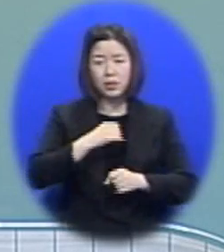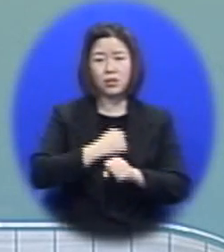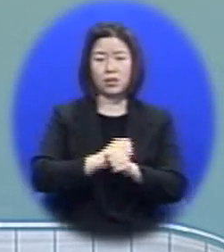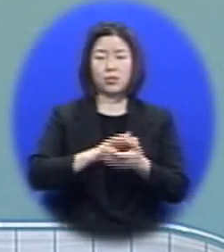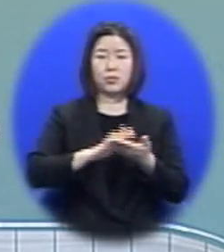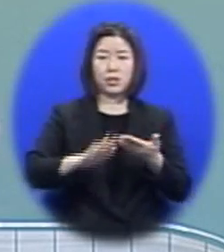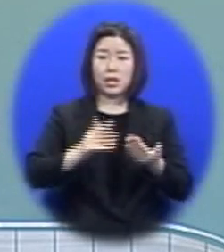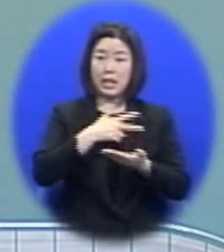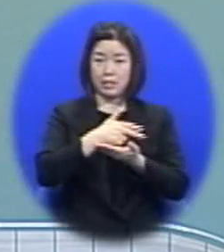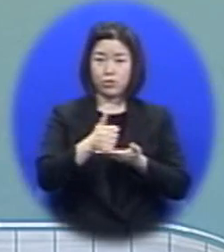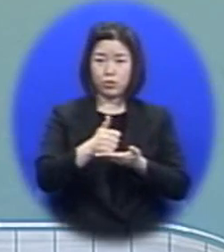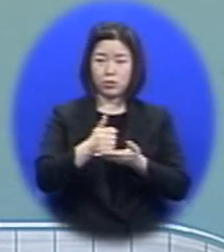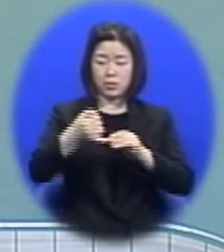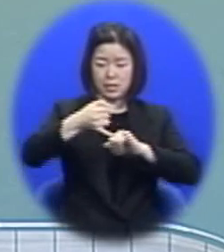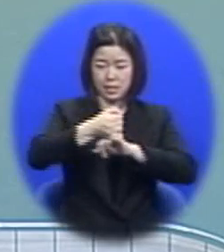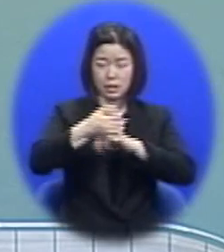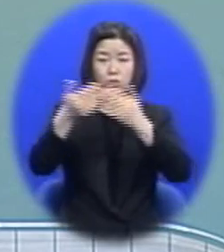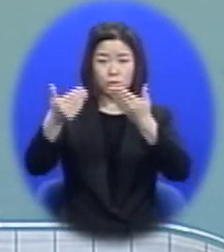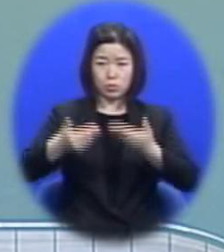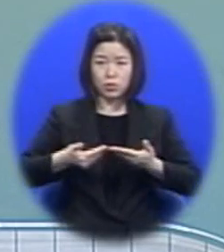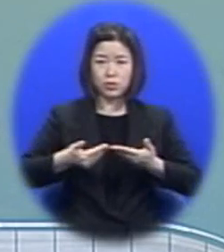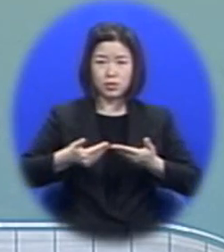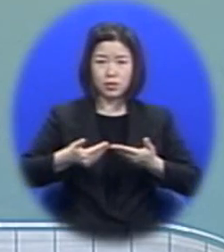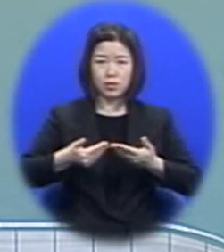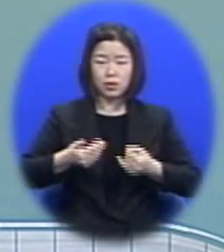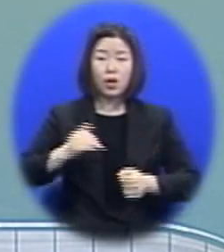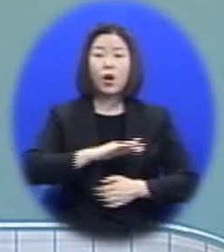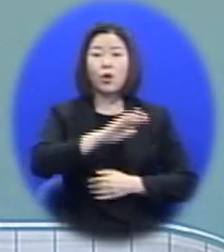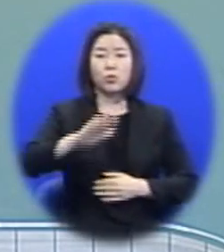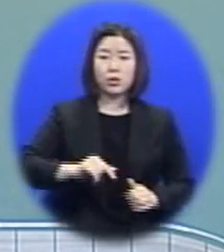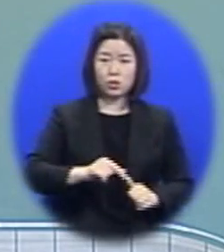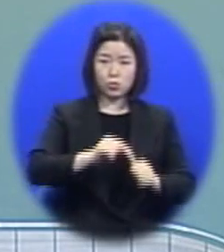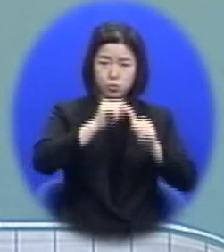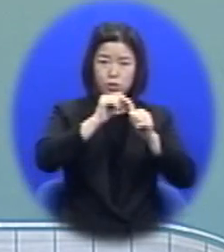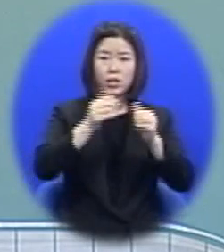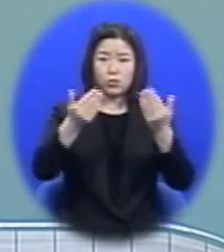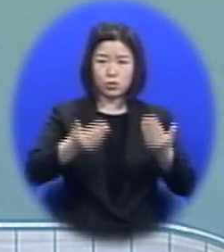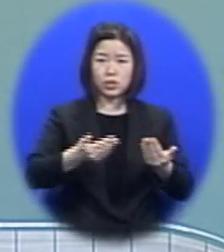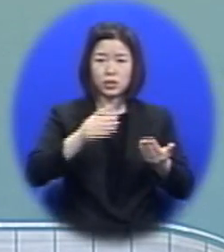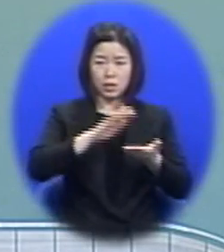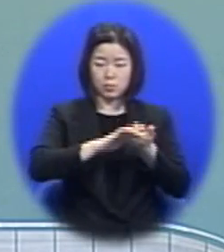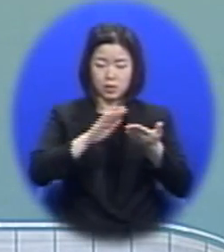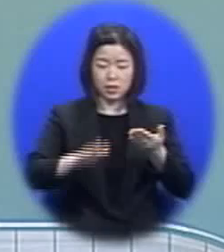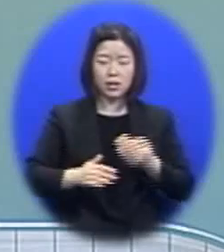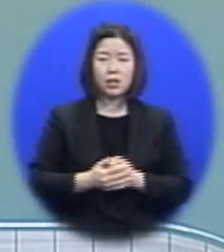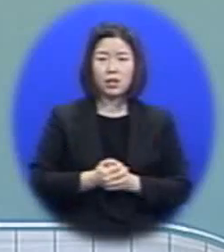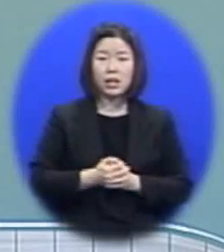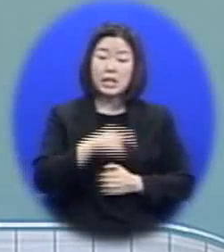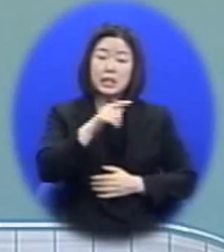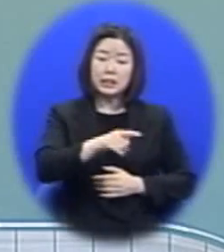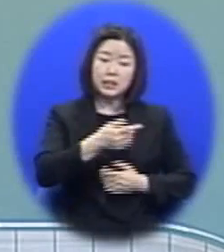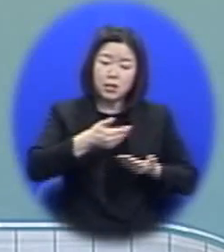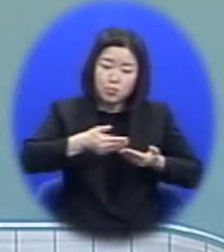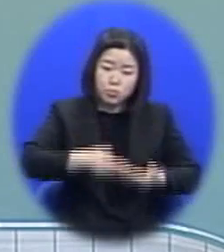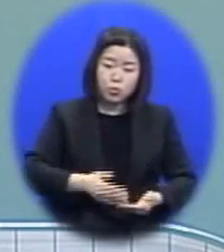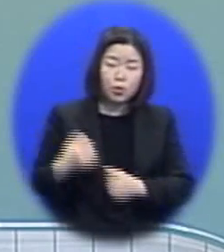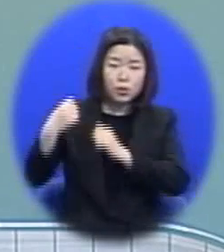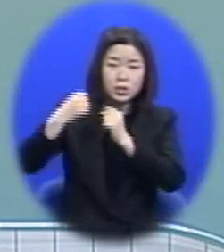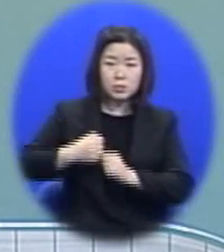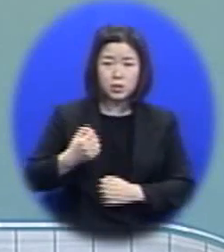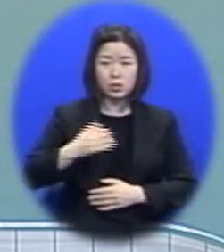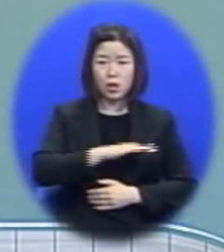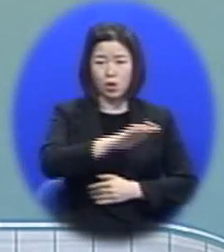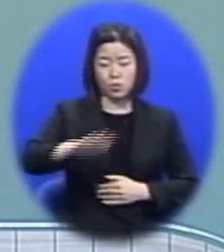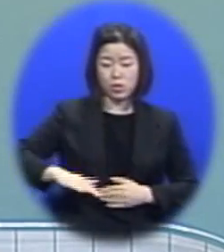주님이 약속하셨어요 우리를 구원해 주실 것이라 그 무거운 짐에서 우리를 쉬게